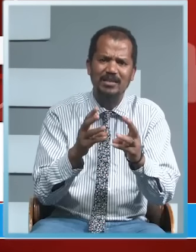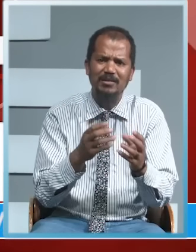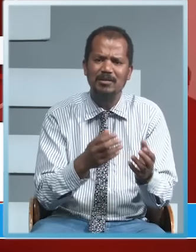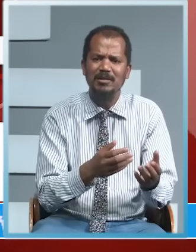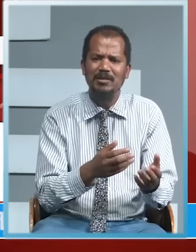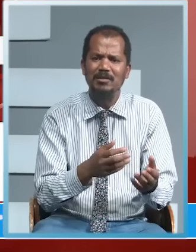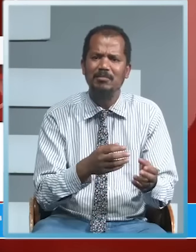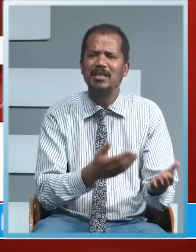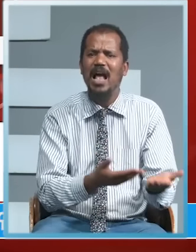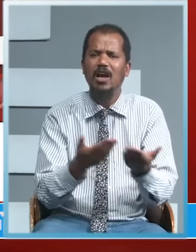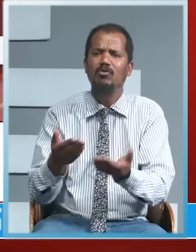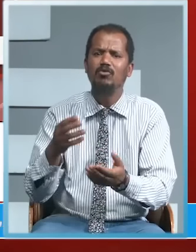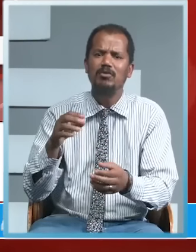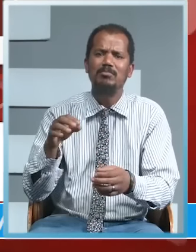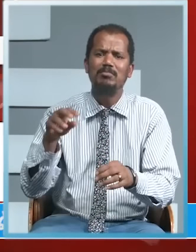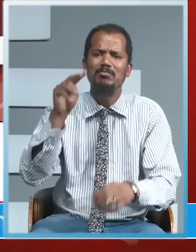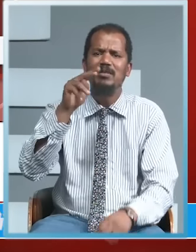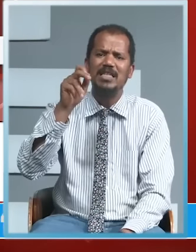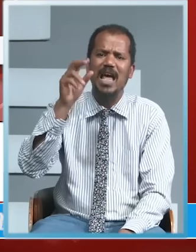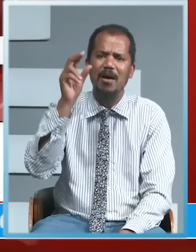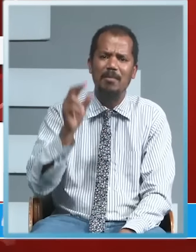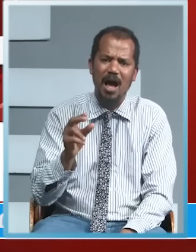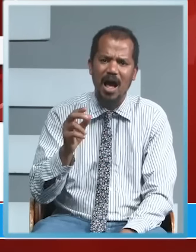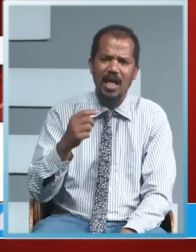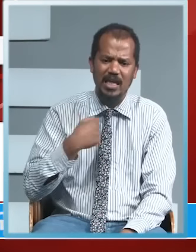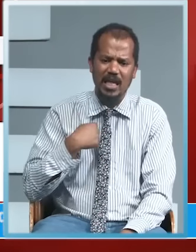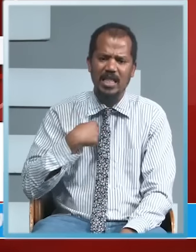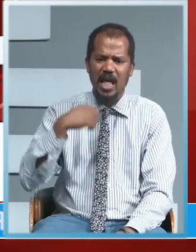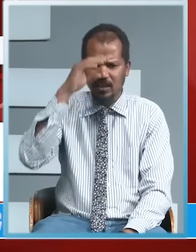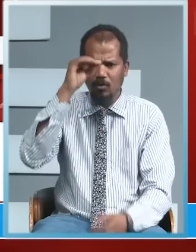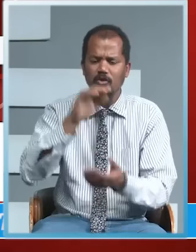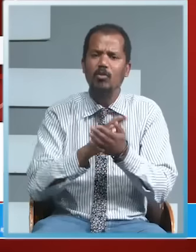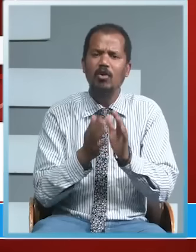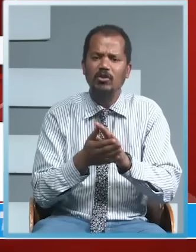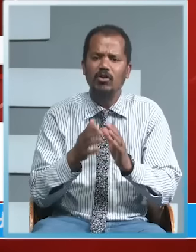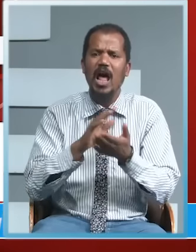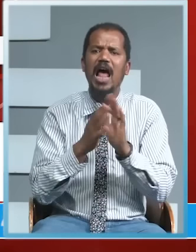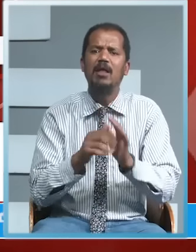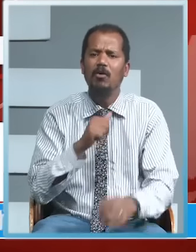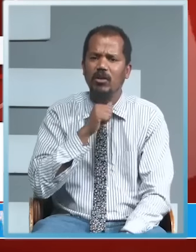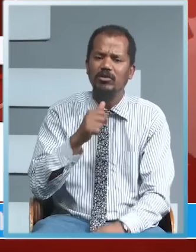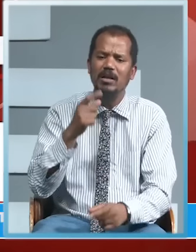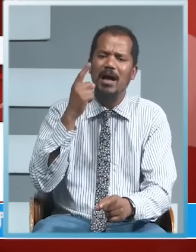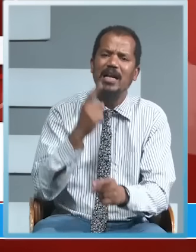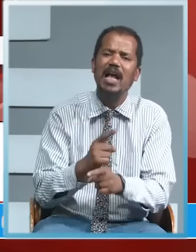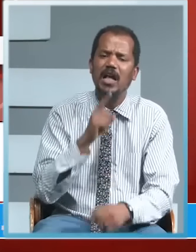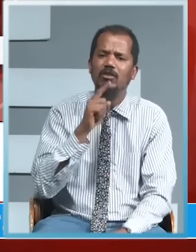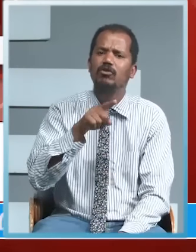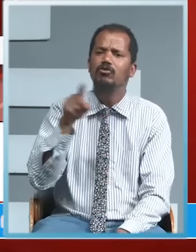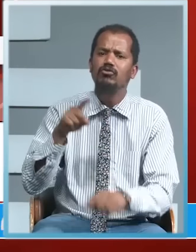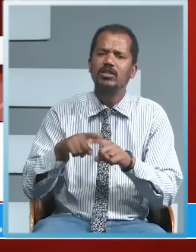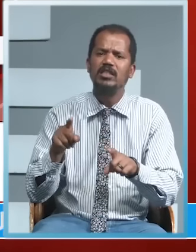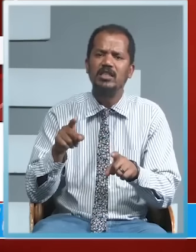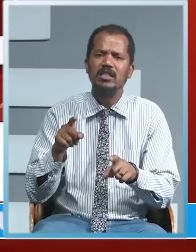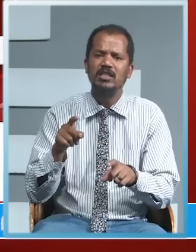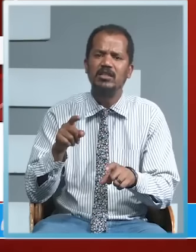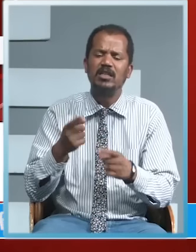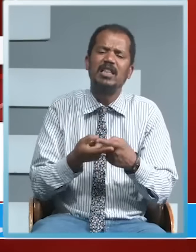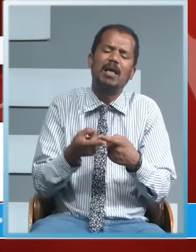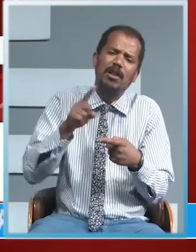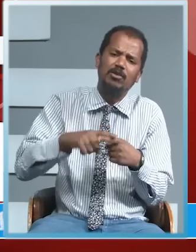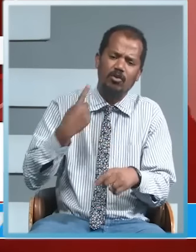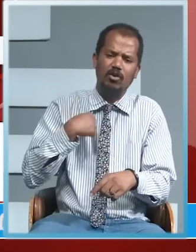የምታደርጉት ምደባ እኛ የምናውቀው ሰዎች ና የእኛ ሰዎች ማሆናቸውን አለማሆናቸው ጋር ስናረጋገጥ ነው። እነሱ ግን ለነሱ